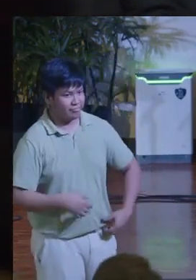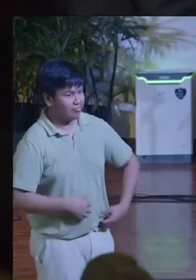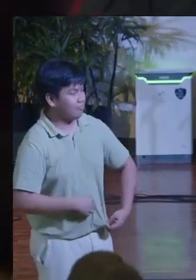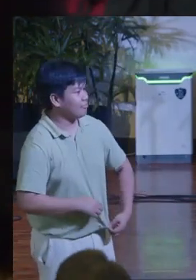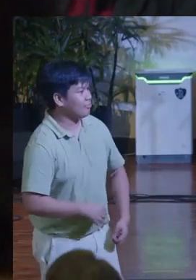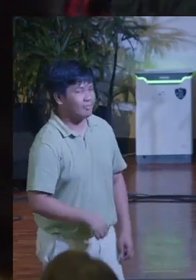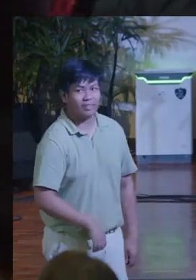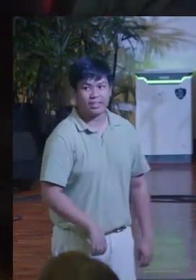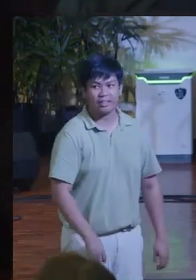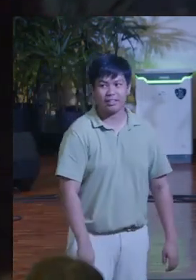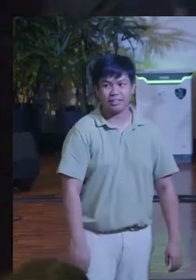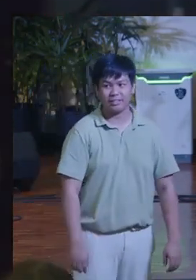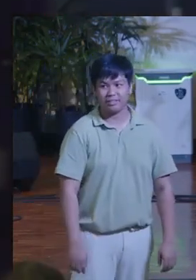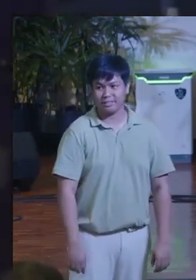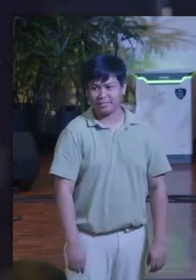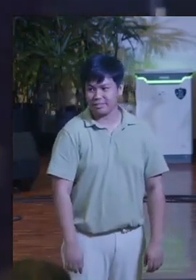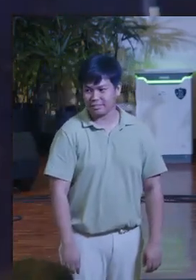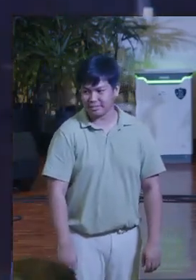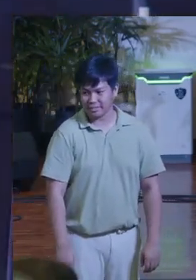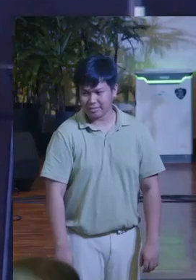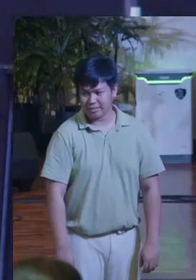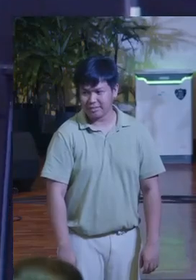inyo, kaloob sa inyo.